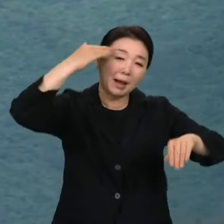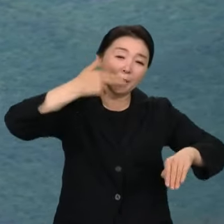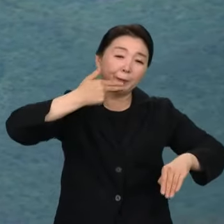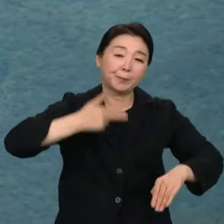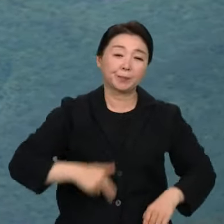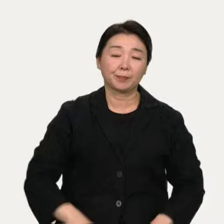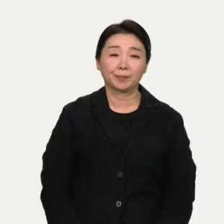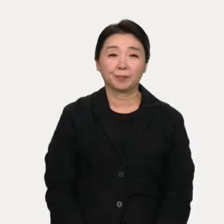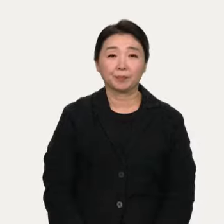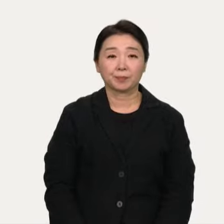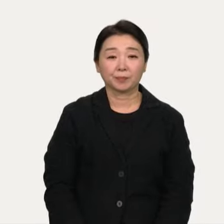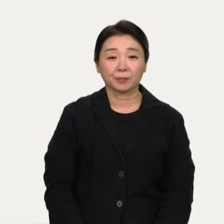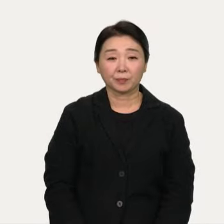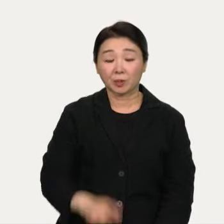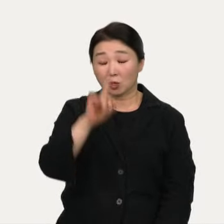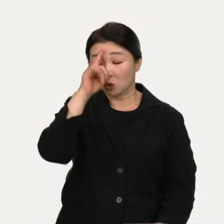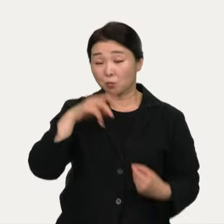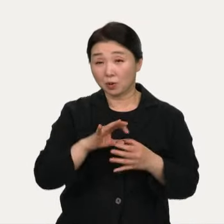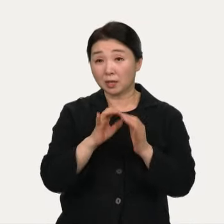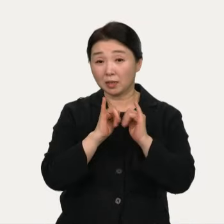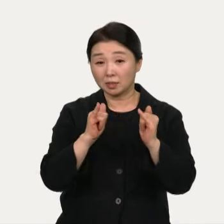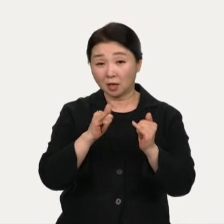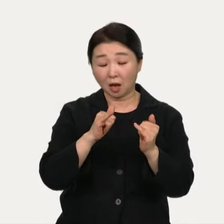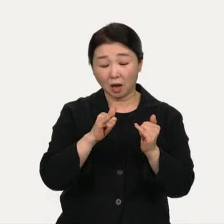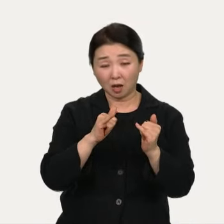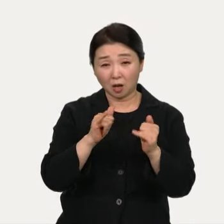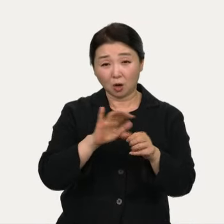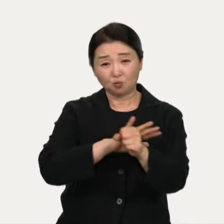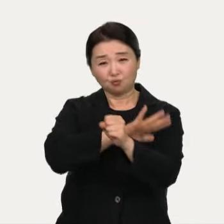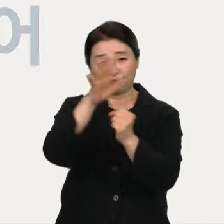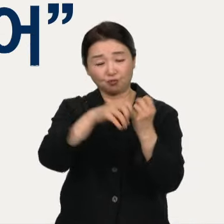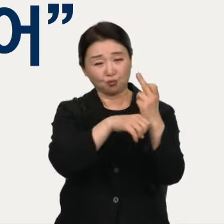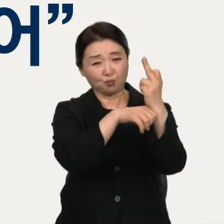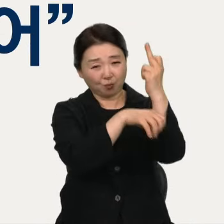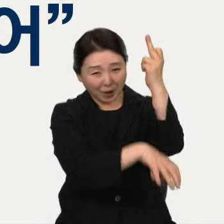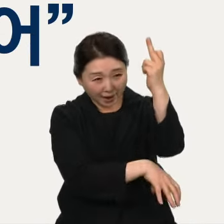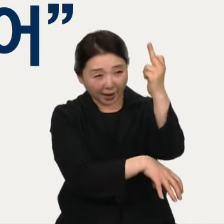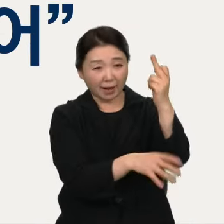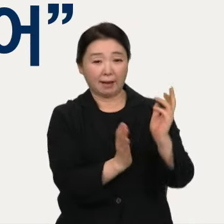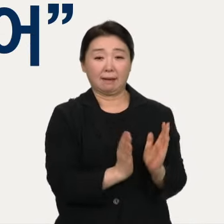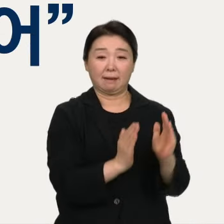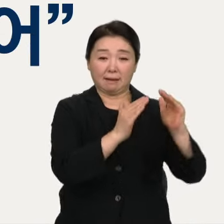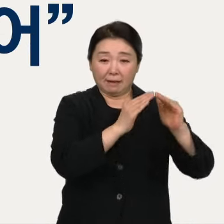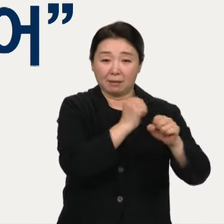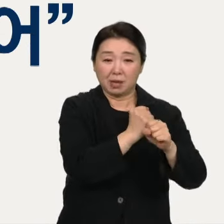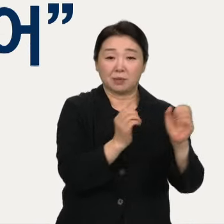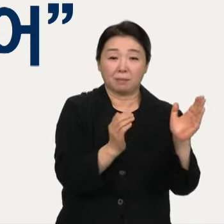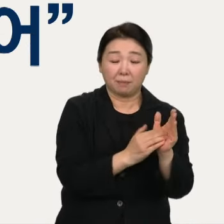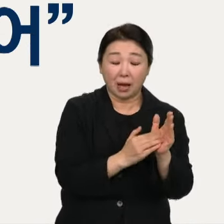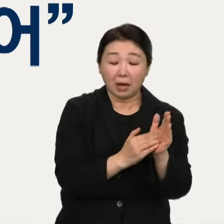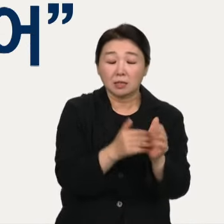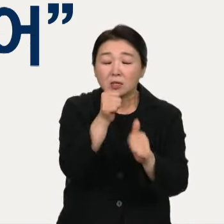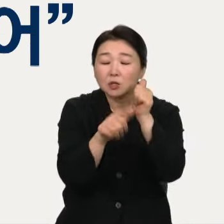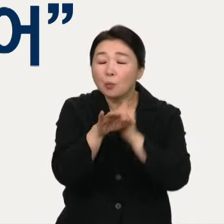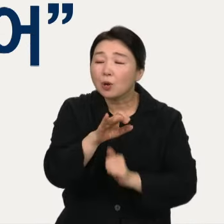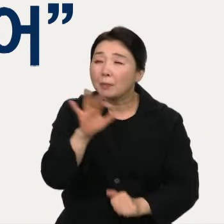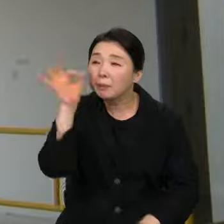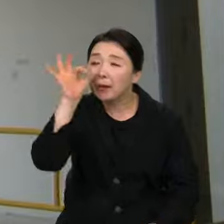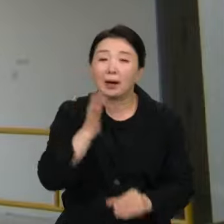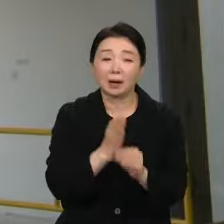알려졌습니다. 정부 관계자는 현재 우주발사체 국가산단의 입주기업 요청으로 시험부지를 함께 찾아보고 있다고